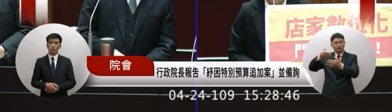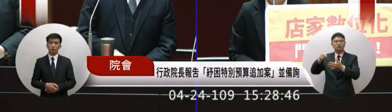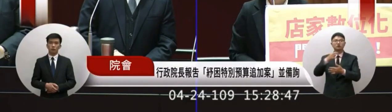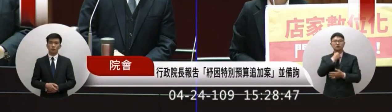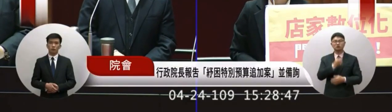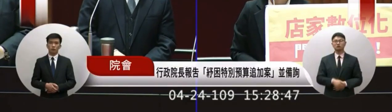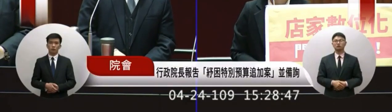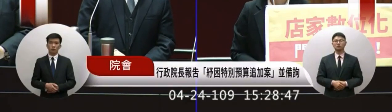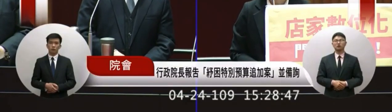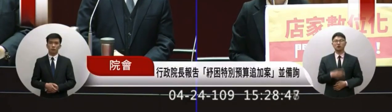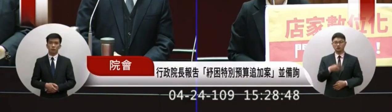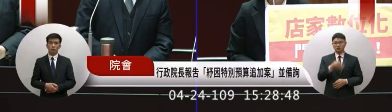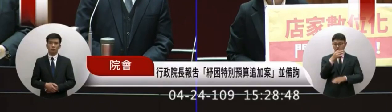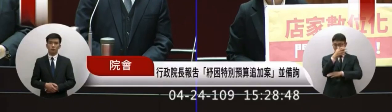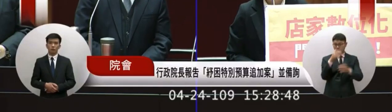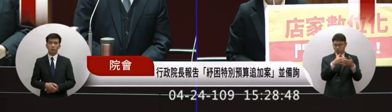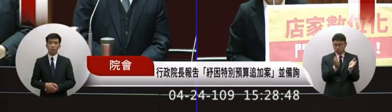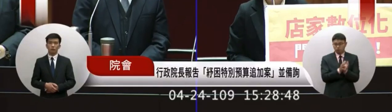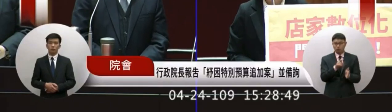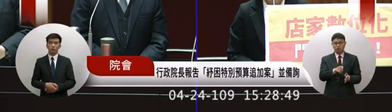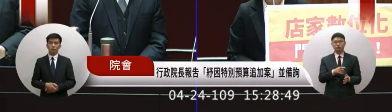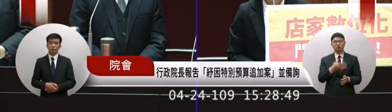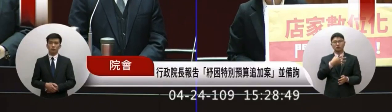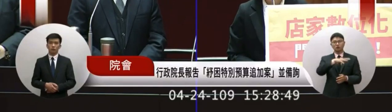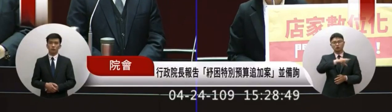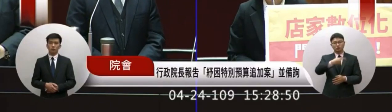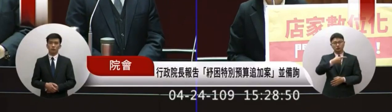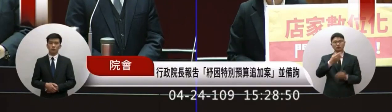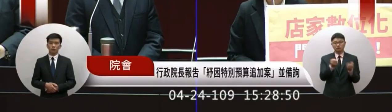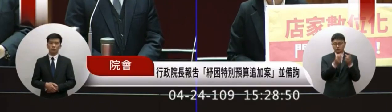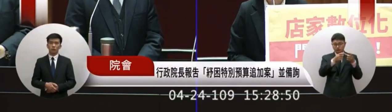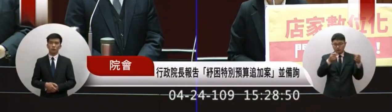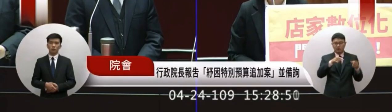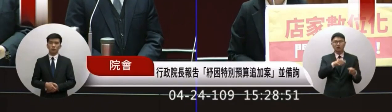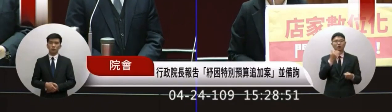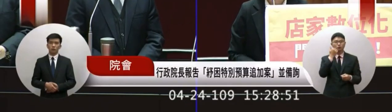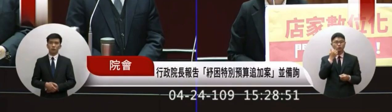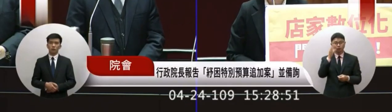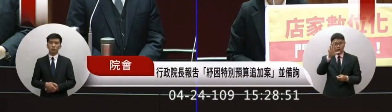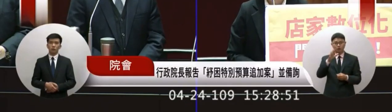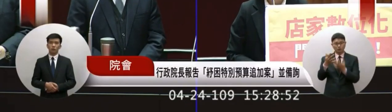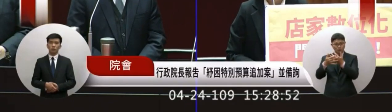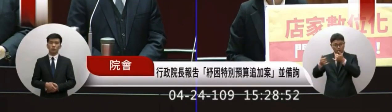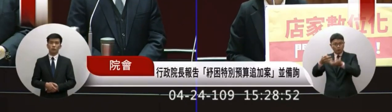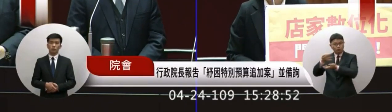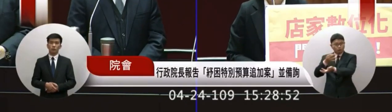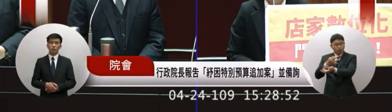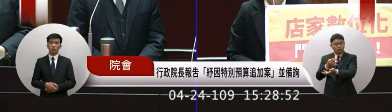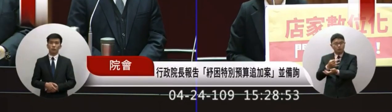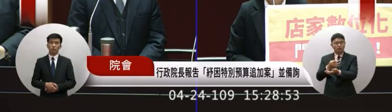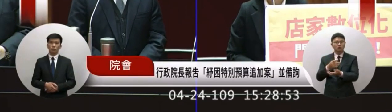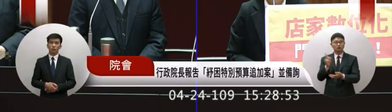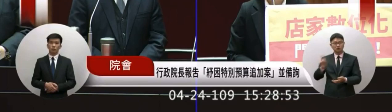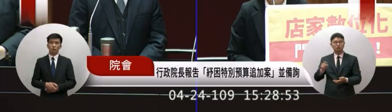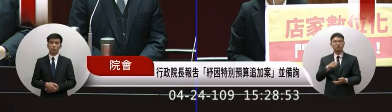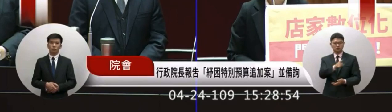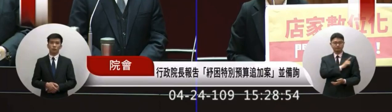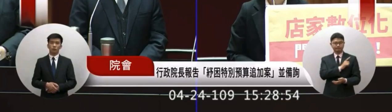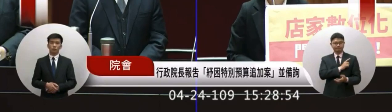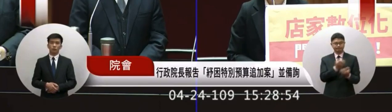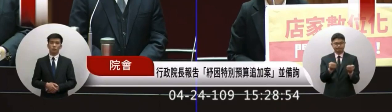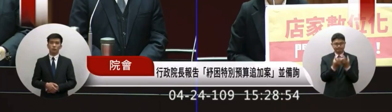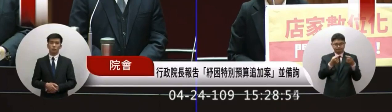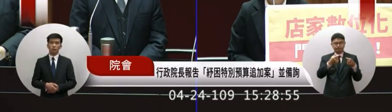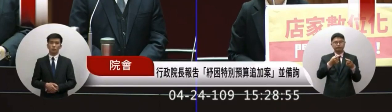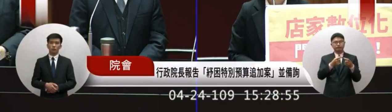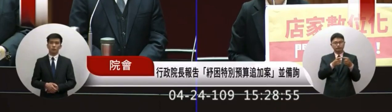奠定的这个统一发票作业要点针对我们一旦使用了这个电子设备或透过网络销售的办法，它必须就应该要开立统一发